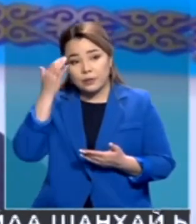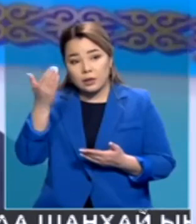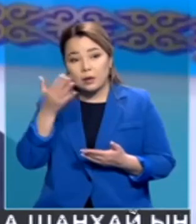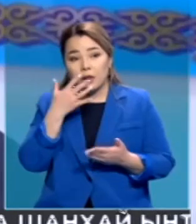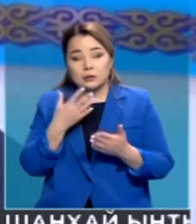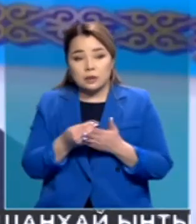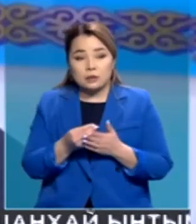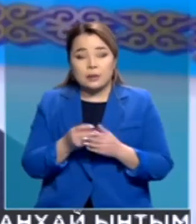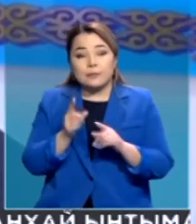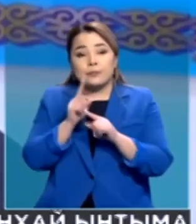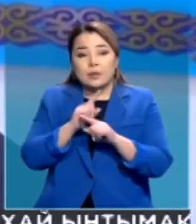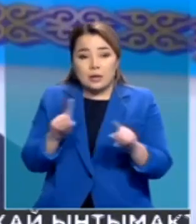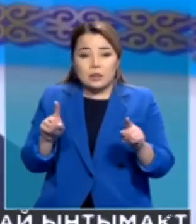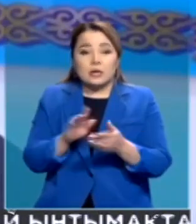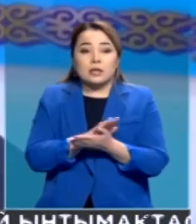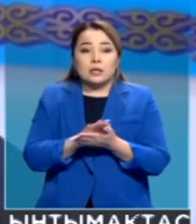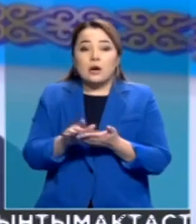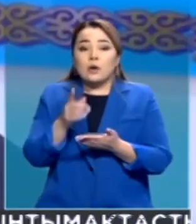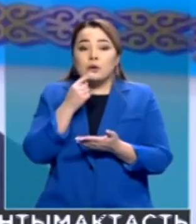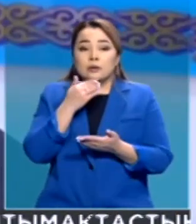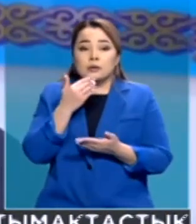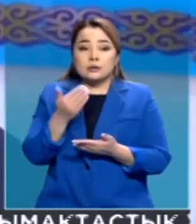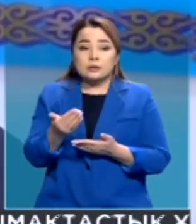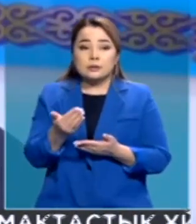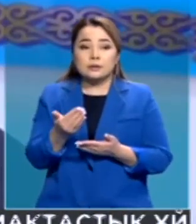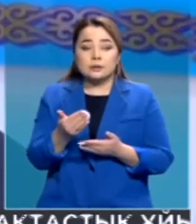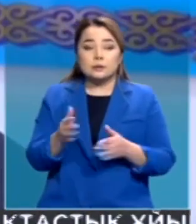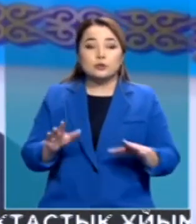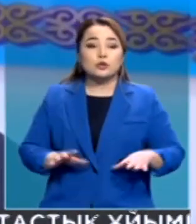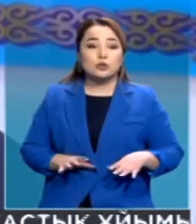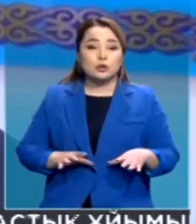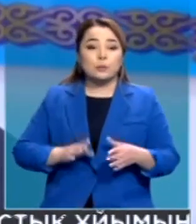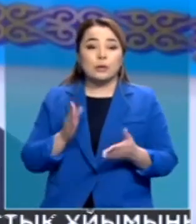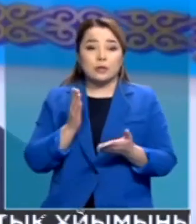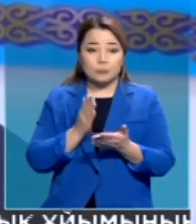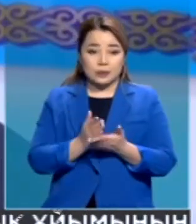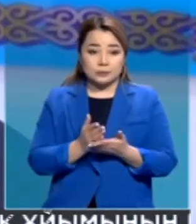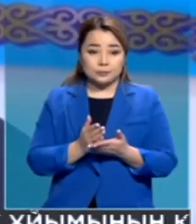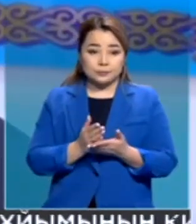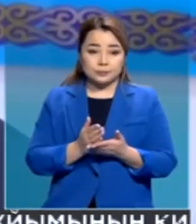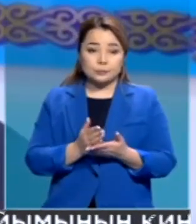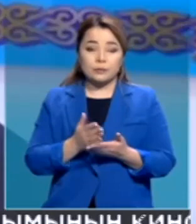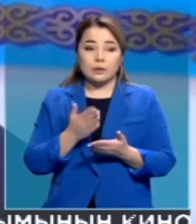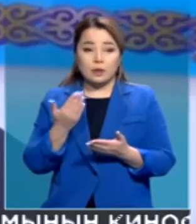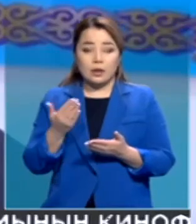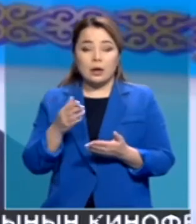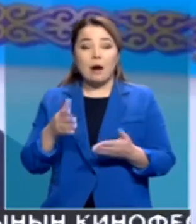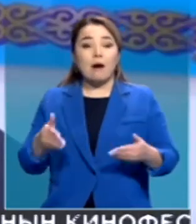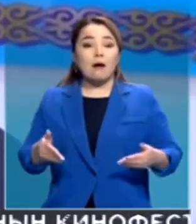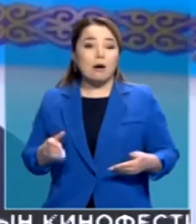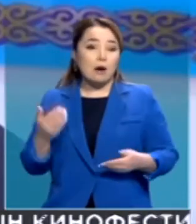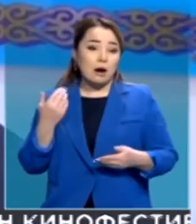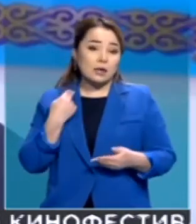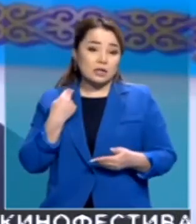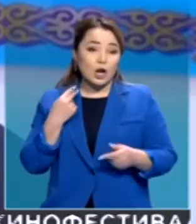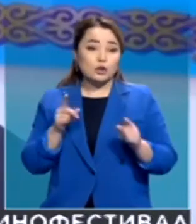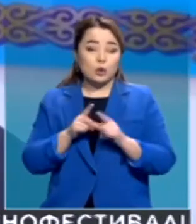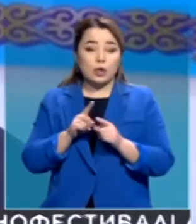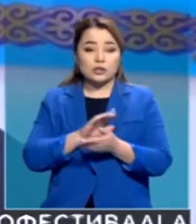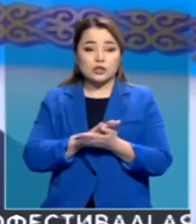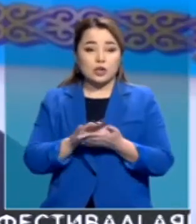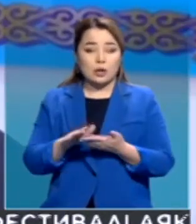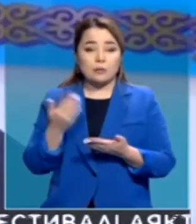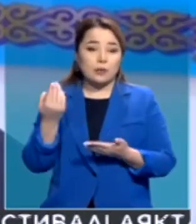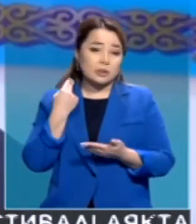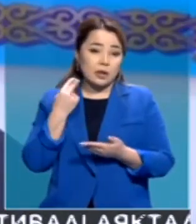арабский тазағанды тұлпары бар. Ана тұрған Англияда английский